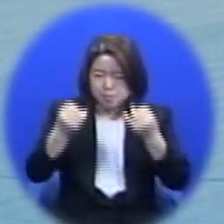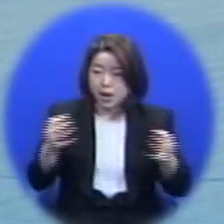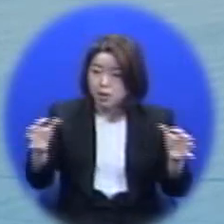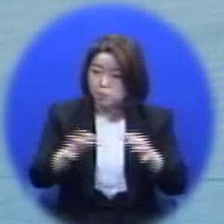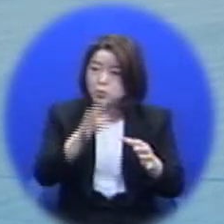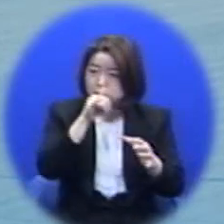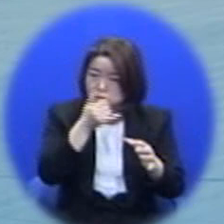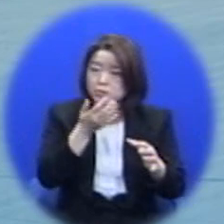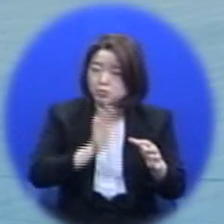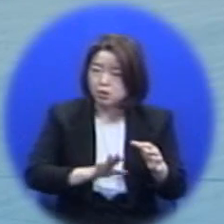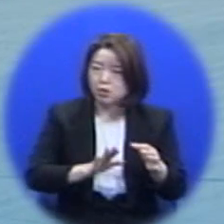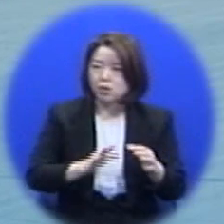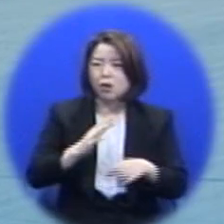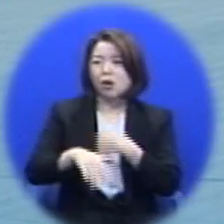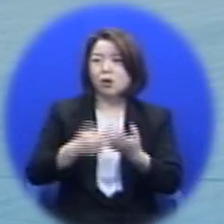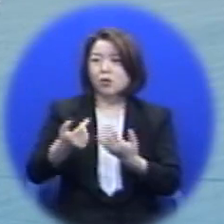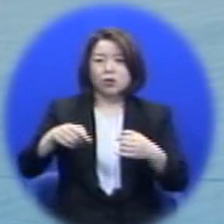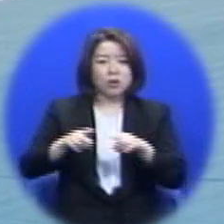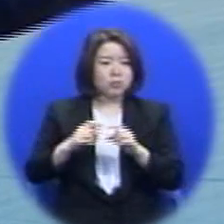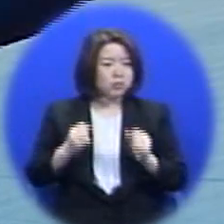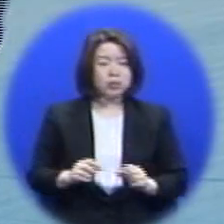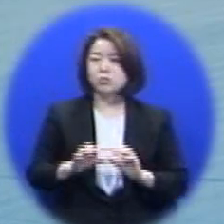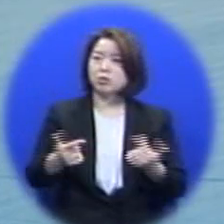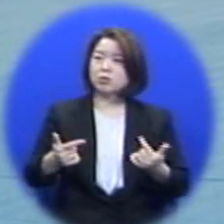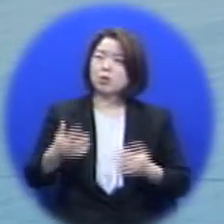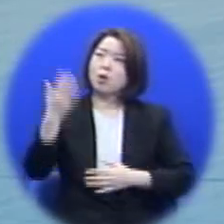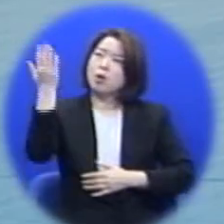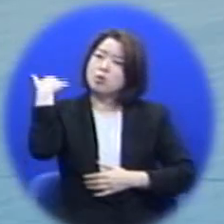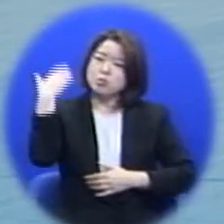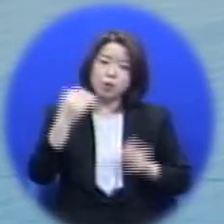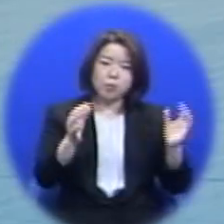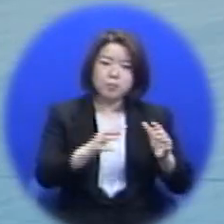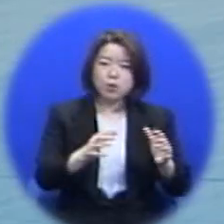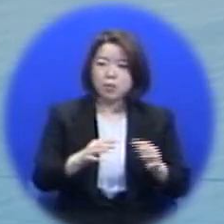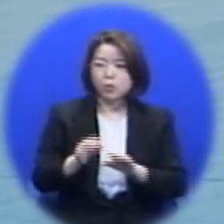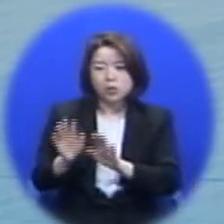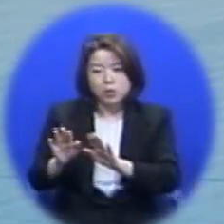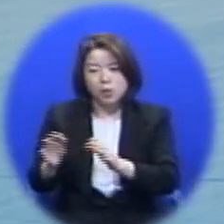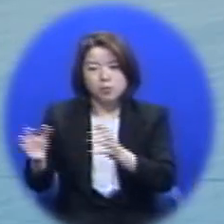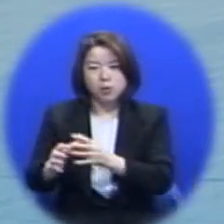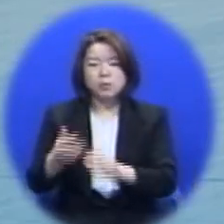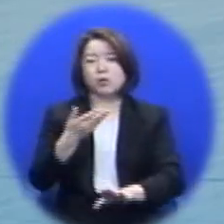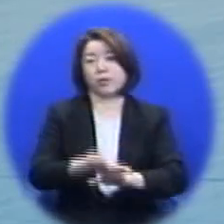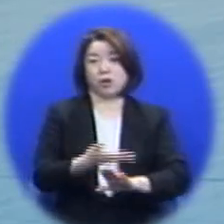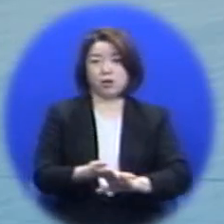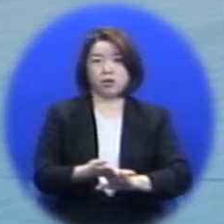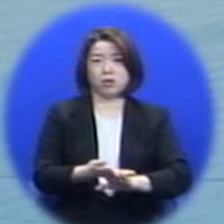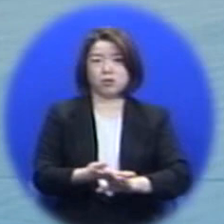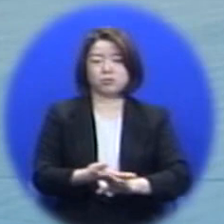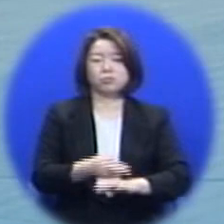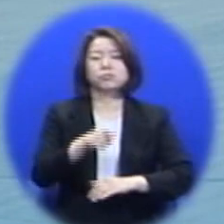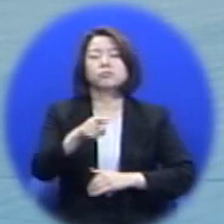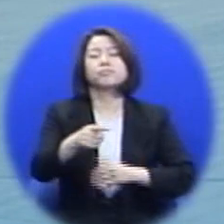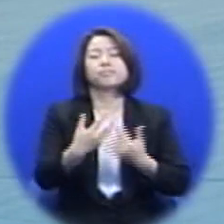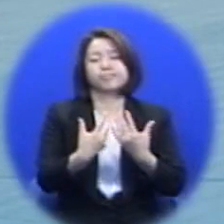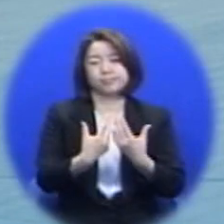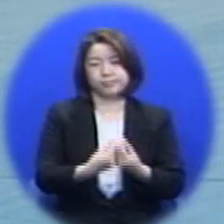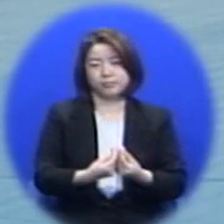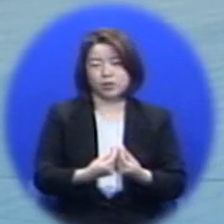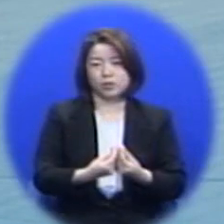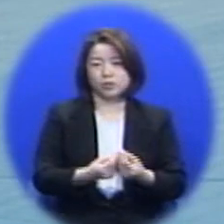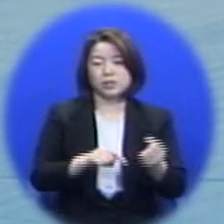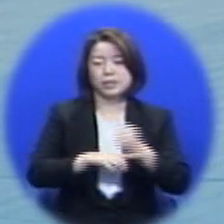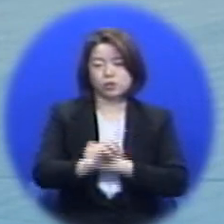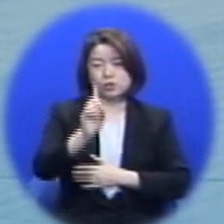하나님이 함께 하시는 것 같지가 않아요. 지난번 모임과 분명히 달라요. 이런 경우는 이유가